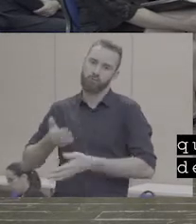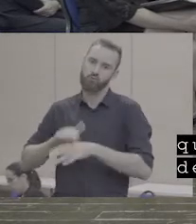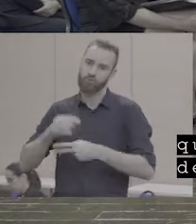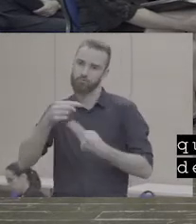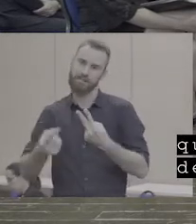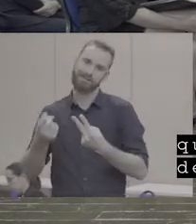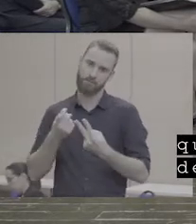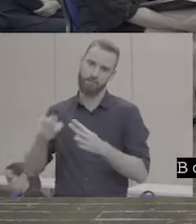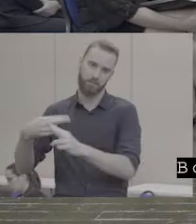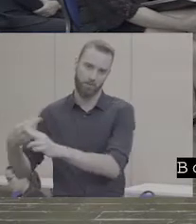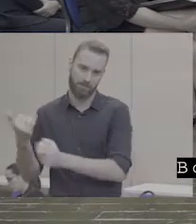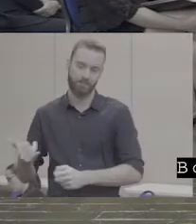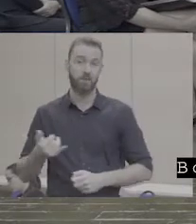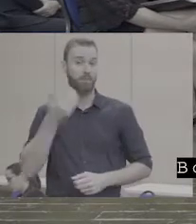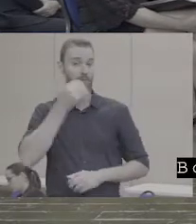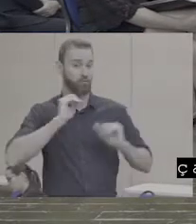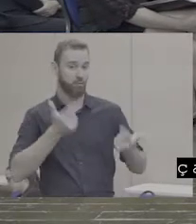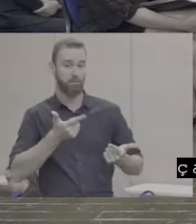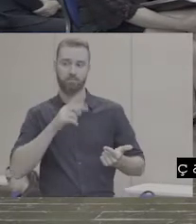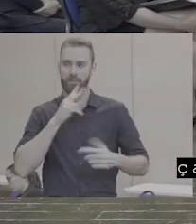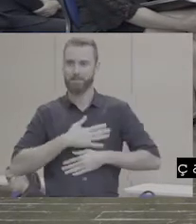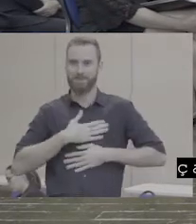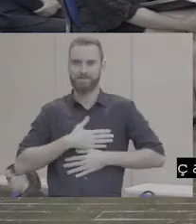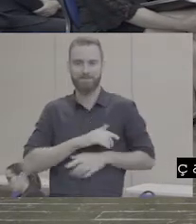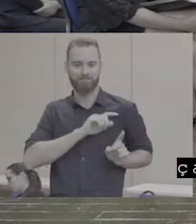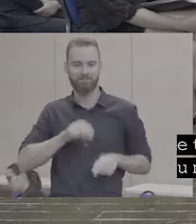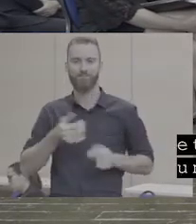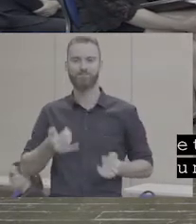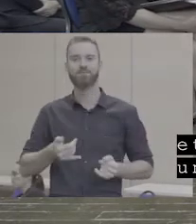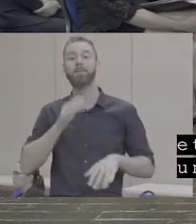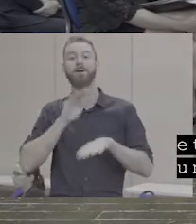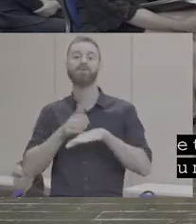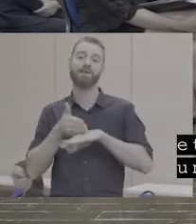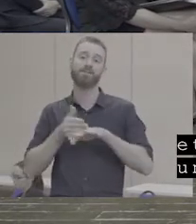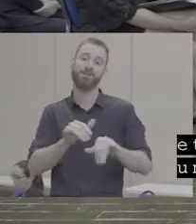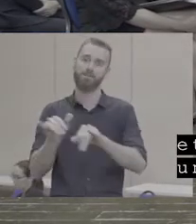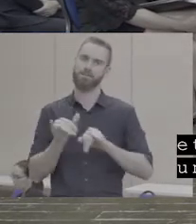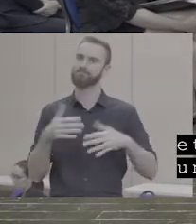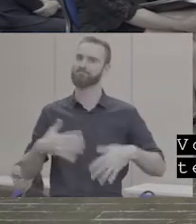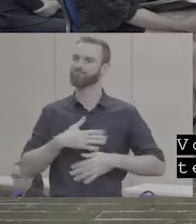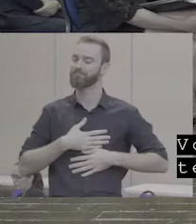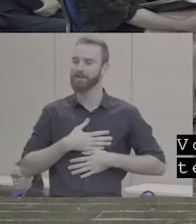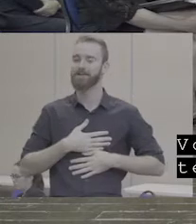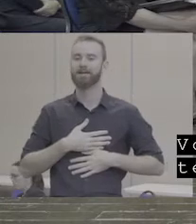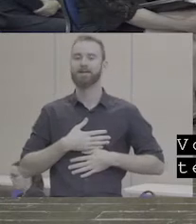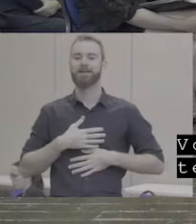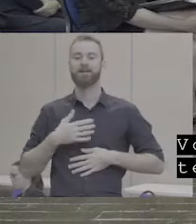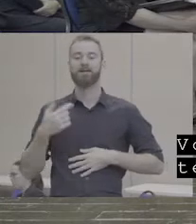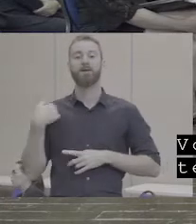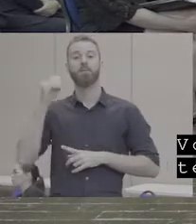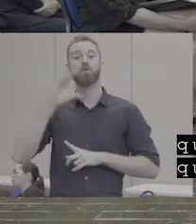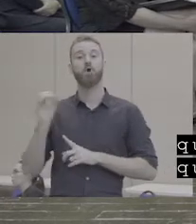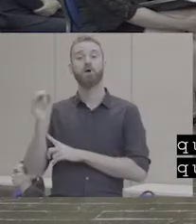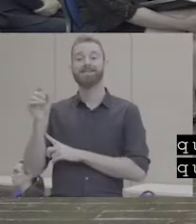s'exprimer sur ces deux questions. Bonjour tout le monde. Donc, ça fait plaisir d'être ici et parler d'accessibilité universelle. Vous avez pu voir avec le témoignage